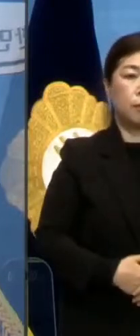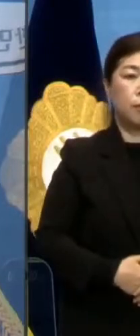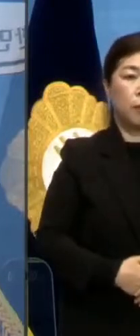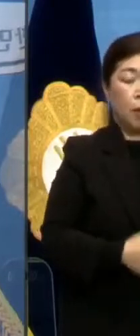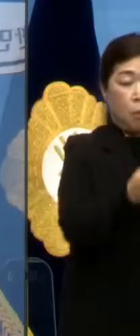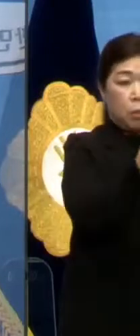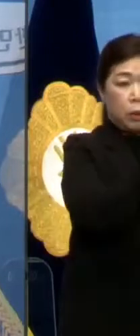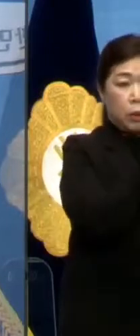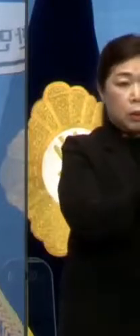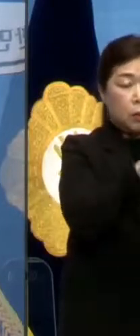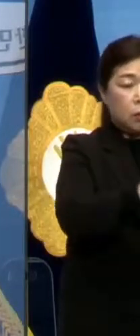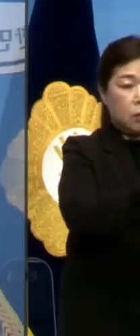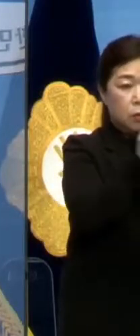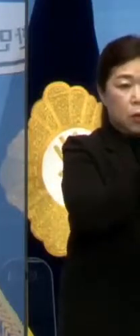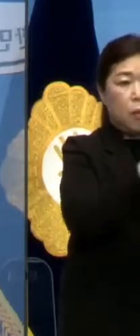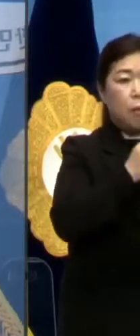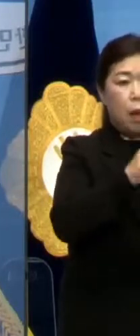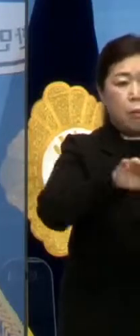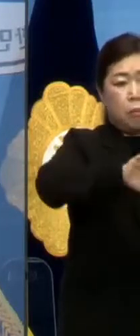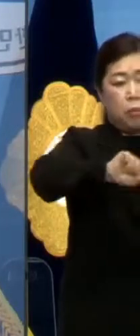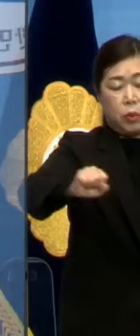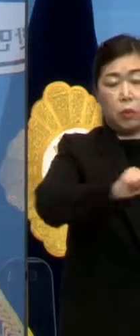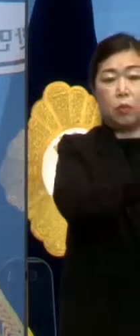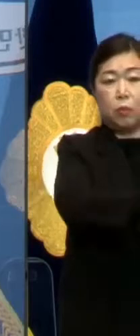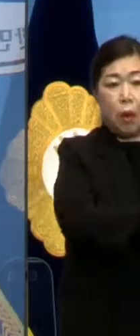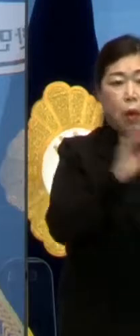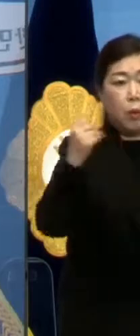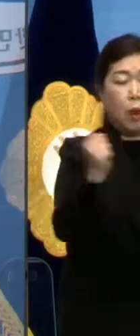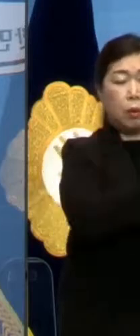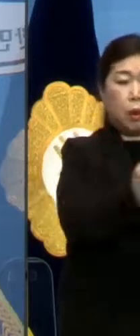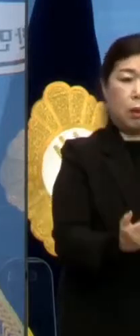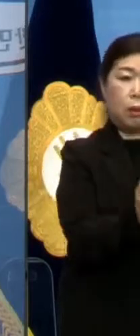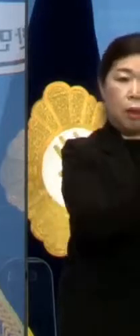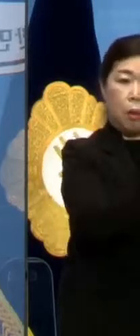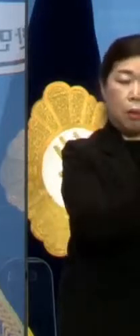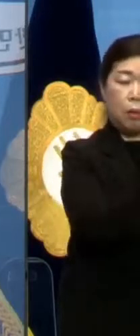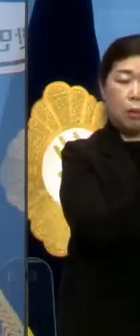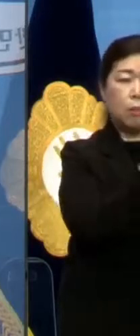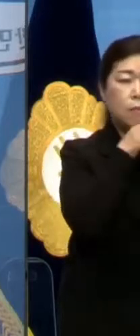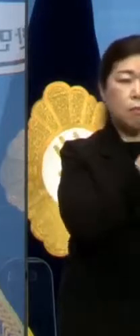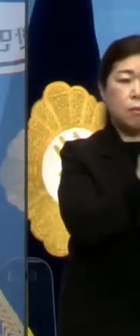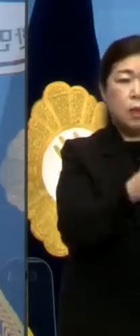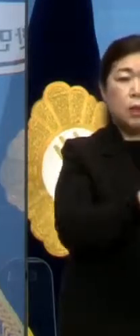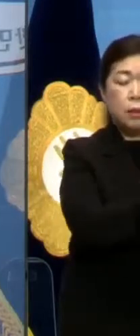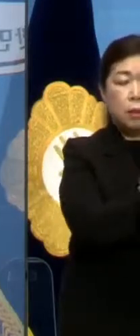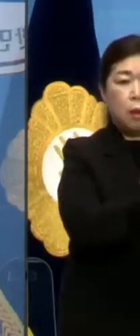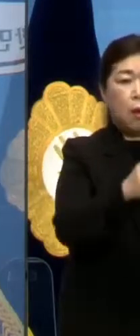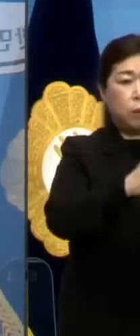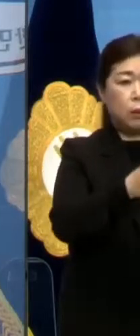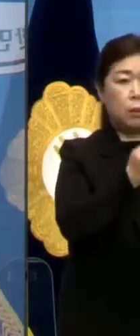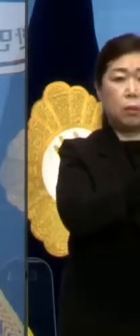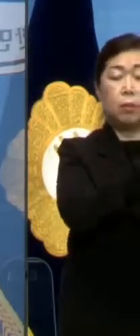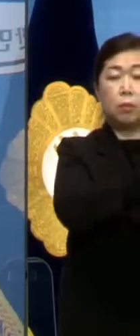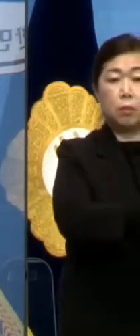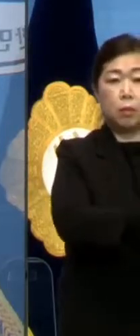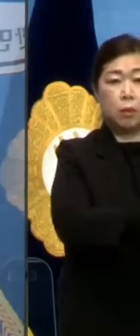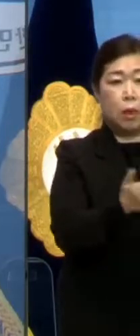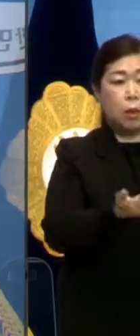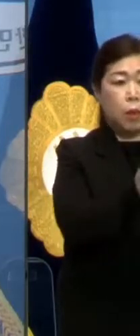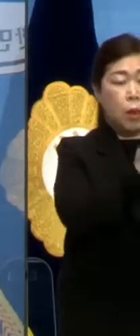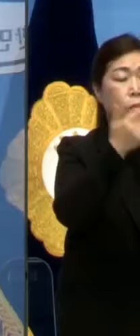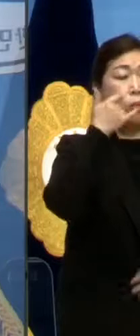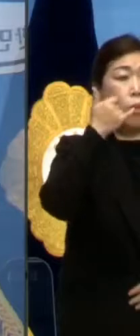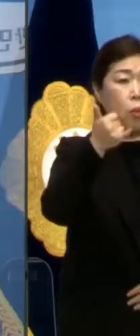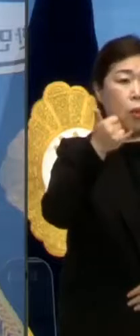유독 입양의 경우만을 분리하여 아동학대라는 사건의 본질을 왜곡해서 입양 부모를 잠재적 범죄자